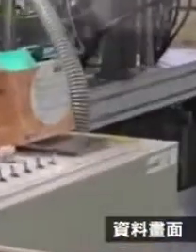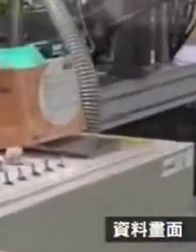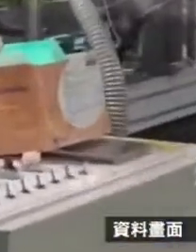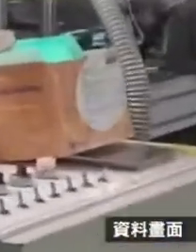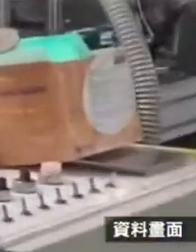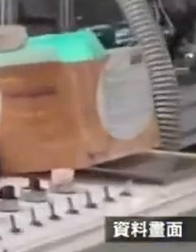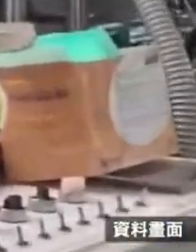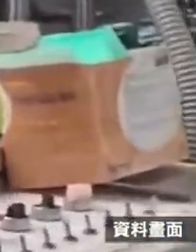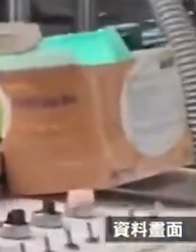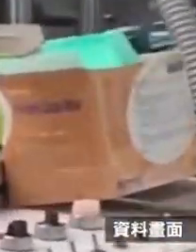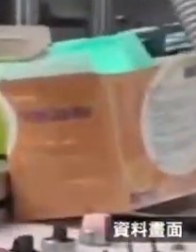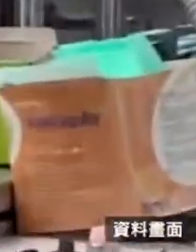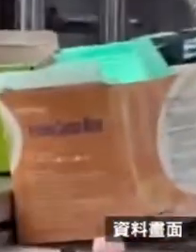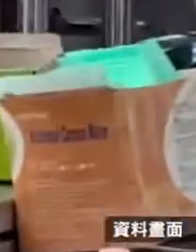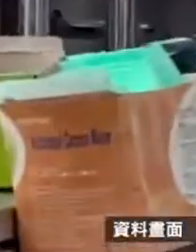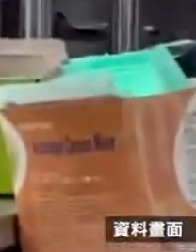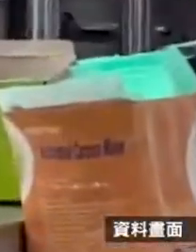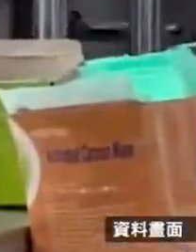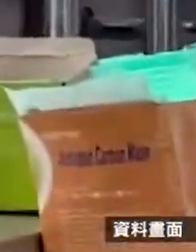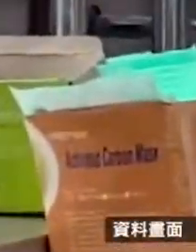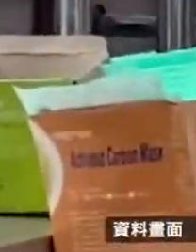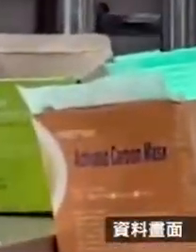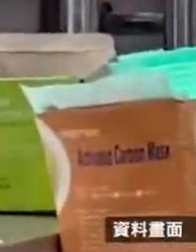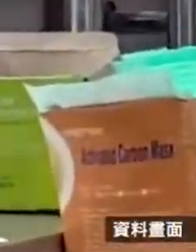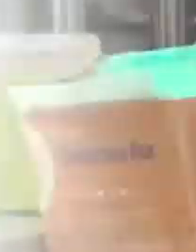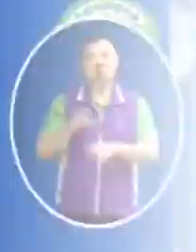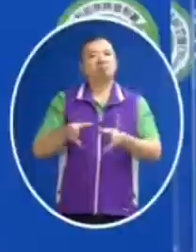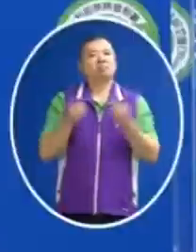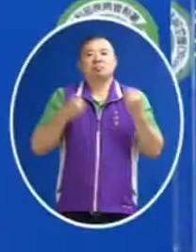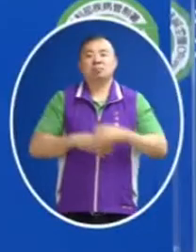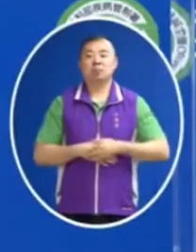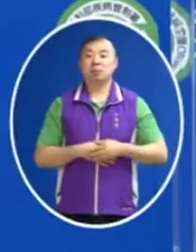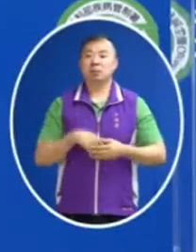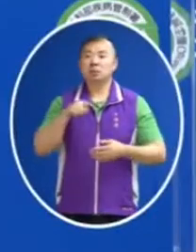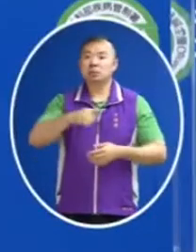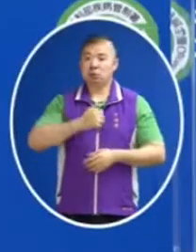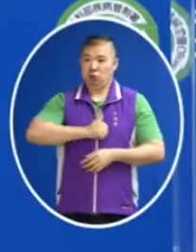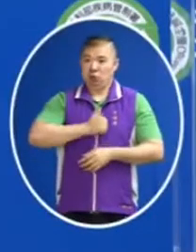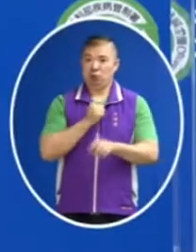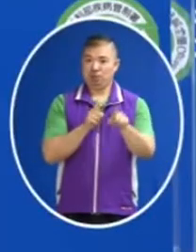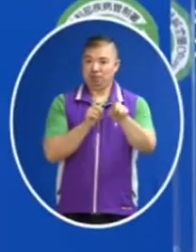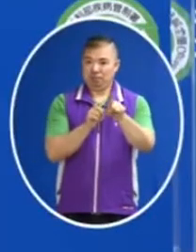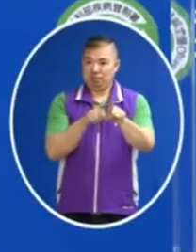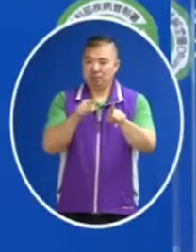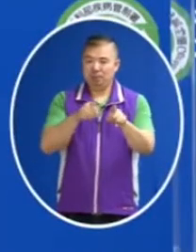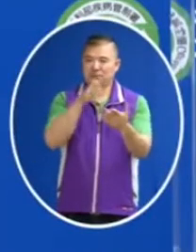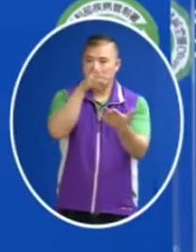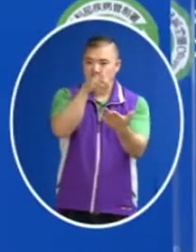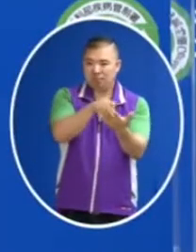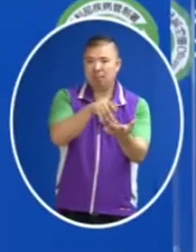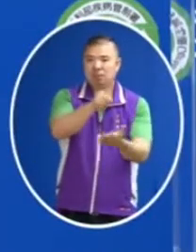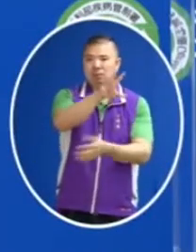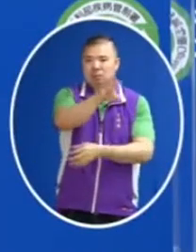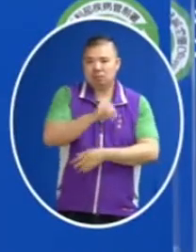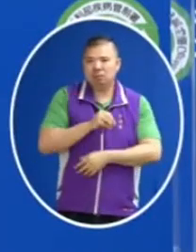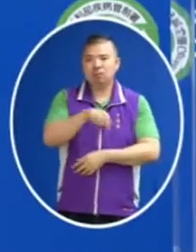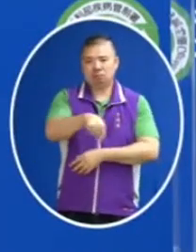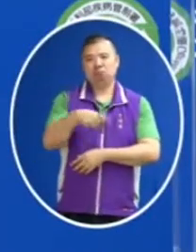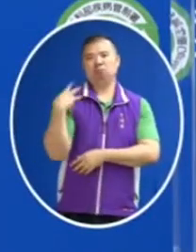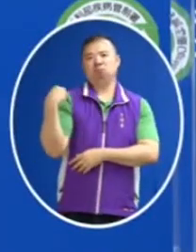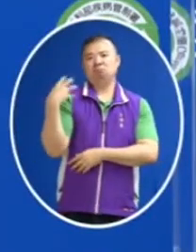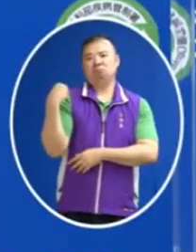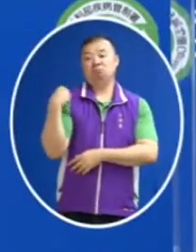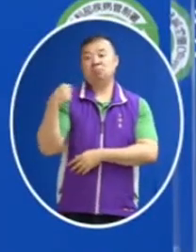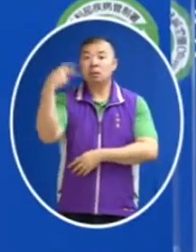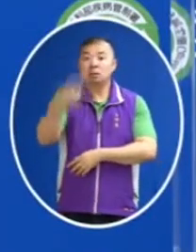量，再和财政部讨论是否调整口罩外销政策。 实名制大概会维持了哈，那开放的政策